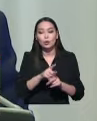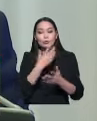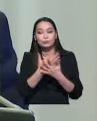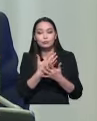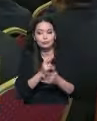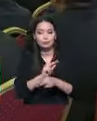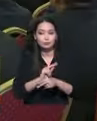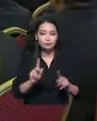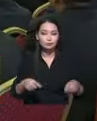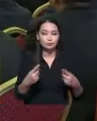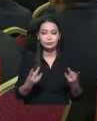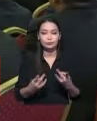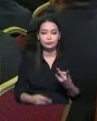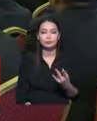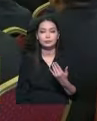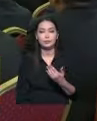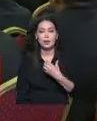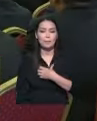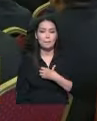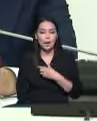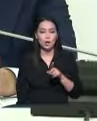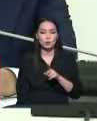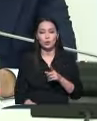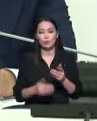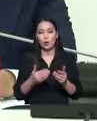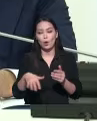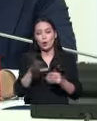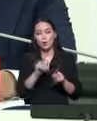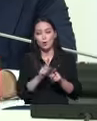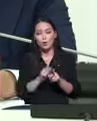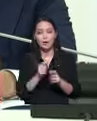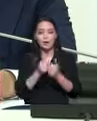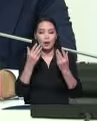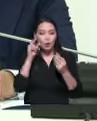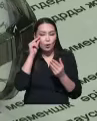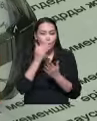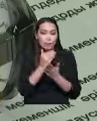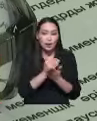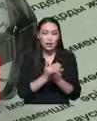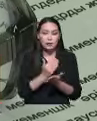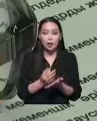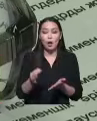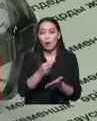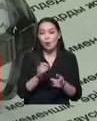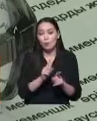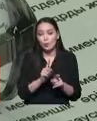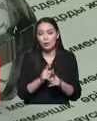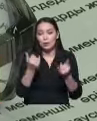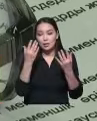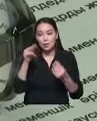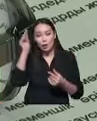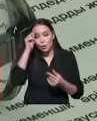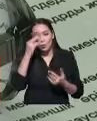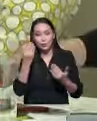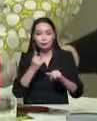саны еселеп өсті. Саладағы түйткілдің түйінін тарқату аймақта да күн тәртібіне түскен жоқ. Облыс бюджетінің 41% білім саласына